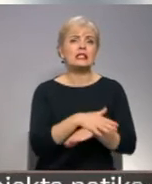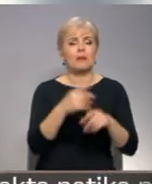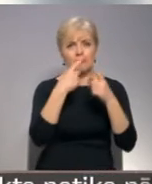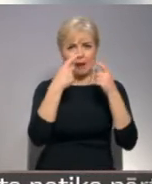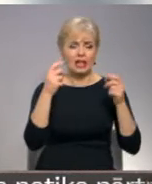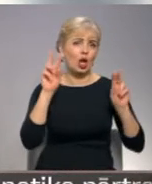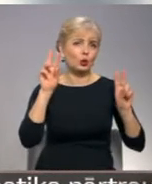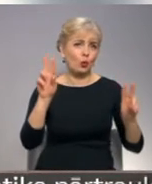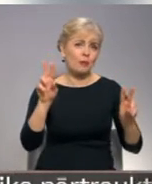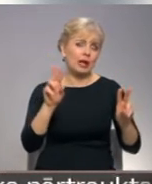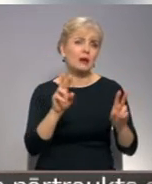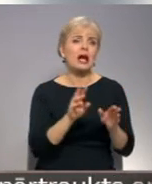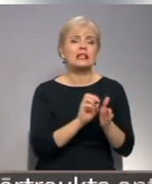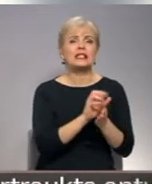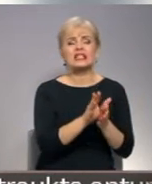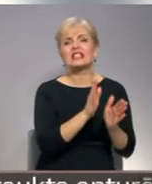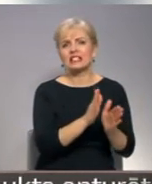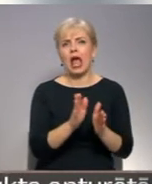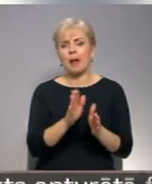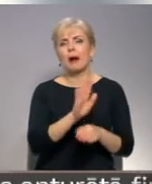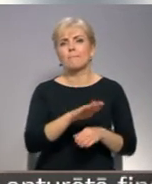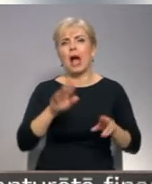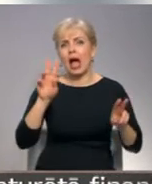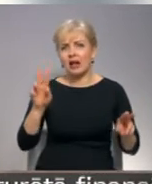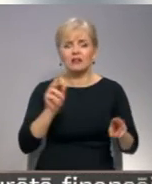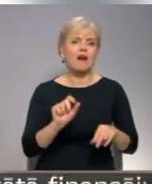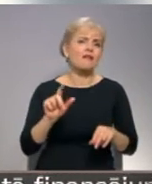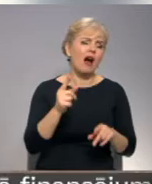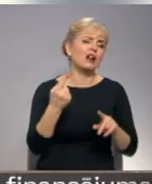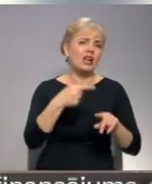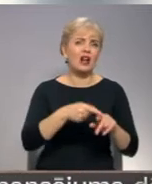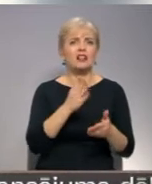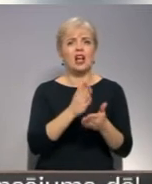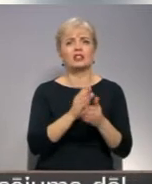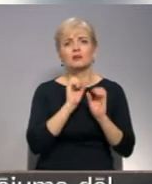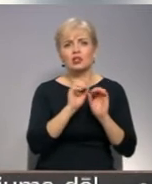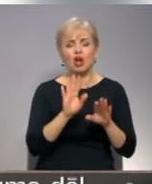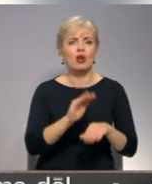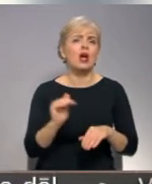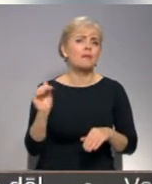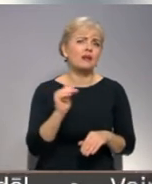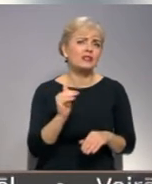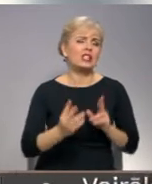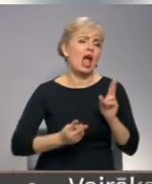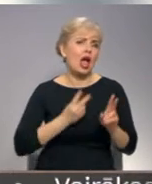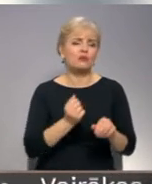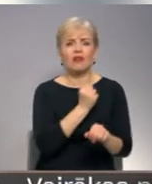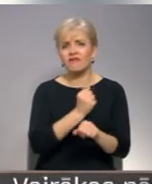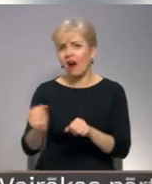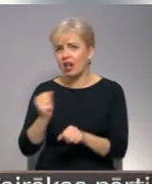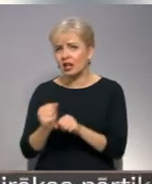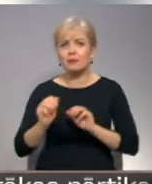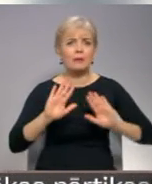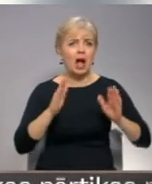Sabiedrisko mediju rubrika Sistēmas bērni, kurā vairāk kārt esmu stāstējuši par fiziskas un emocionālas vardarbības gadījumiem bērnamos,